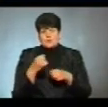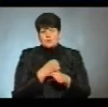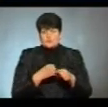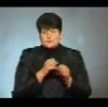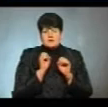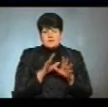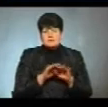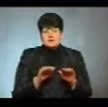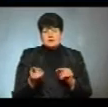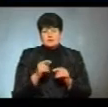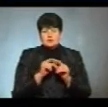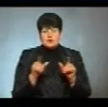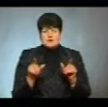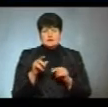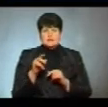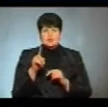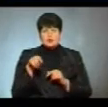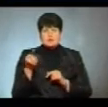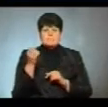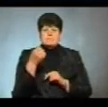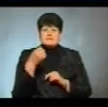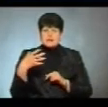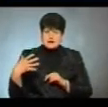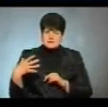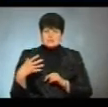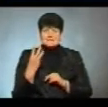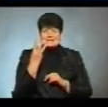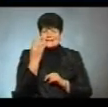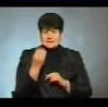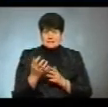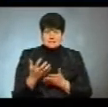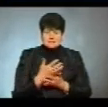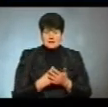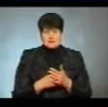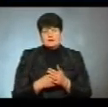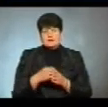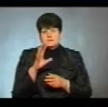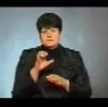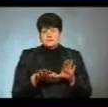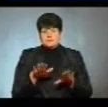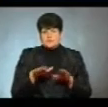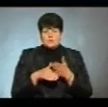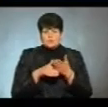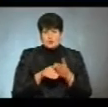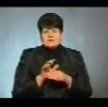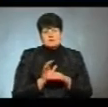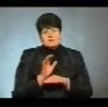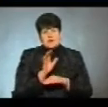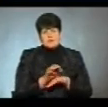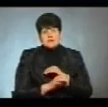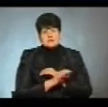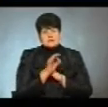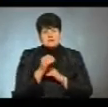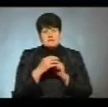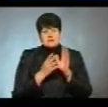передали учні Тернопільської школи-ліцею номер 15. За три дні зібрали близько півтони допомоги. Її відправили на схід о 19-й